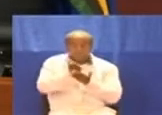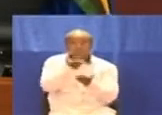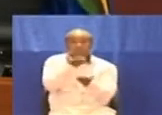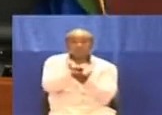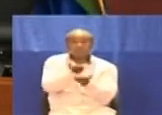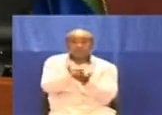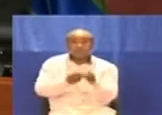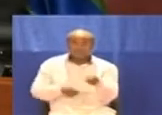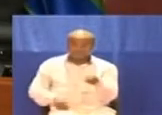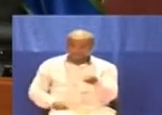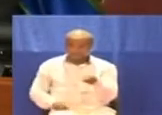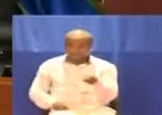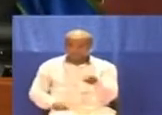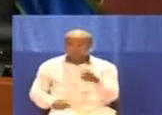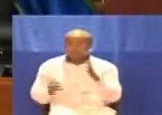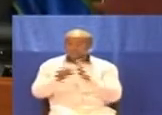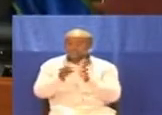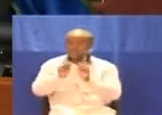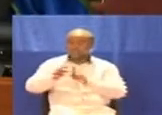Miscellaneous amendment.